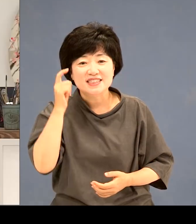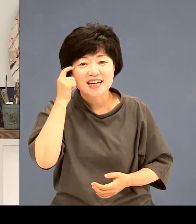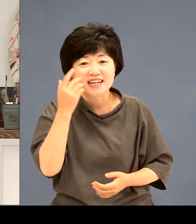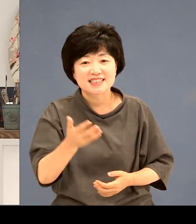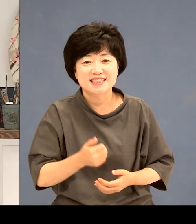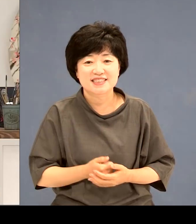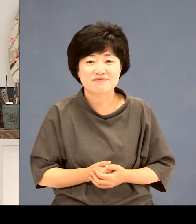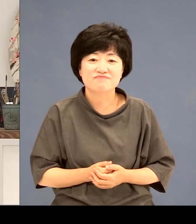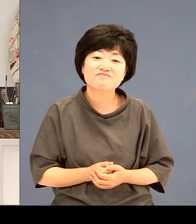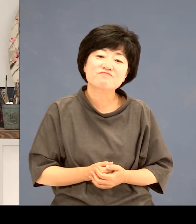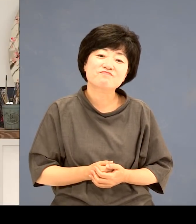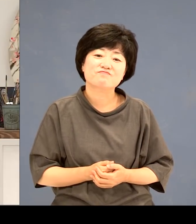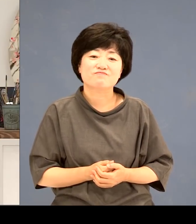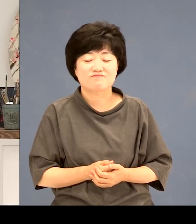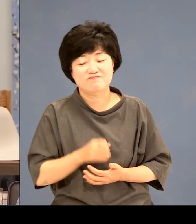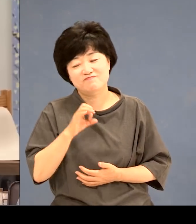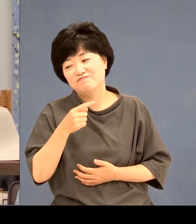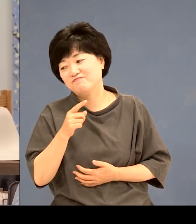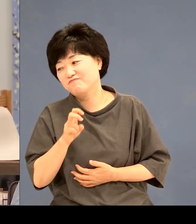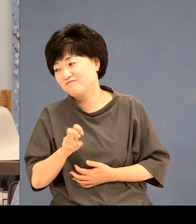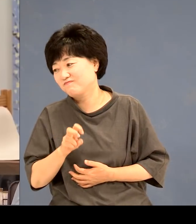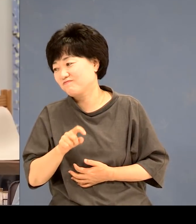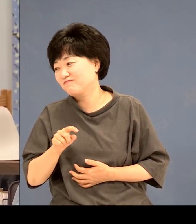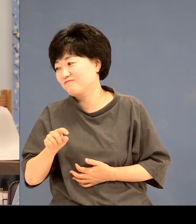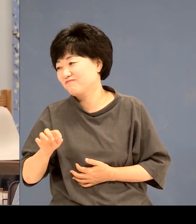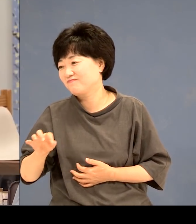생각하세요? 정말